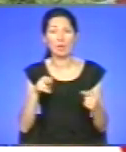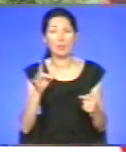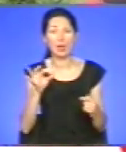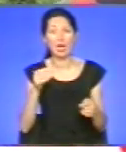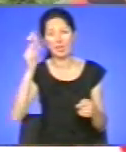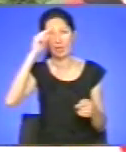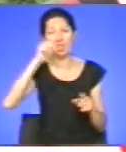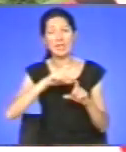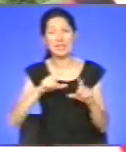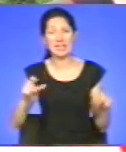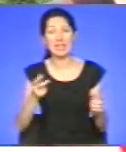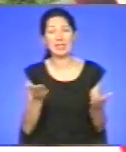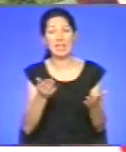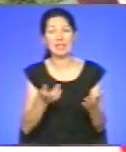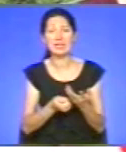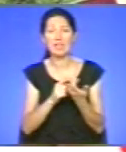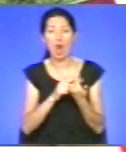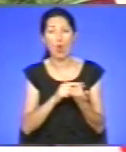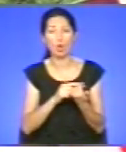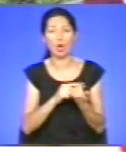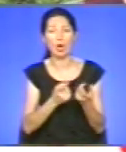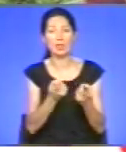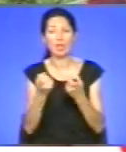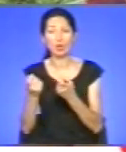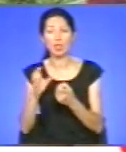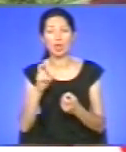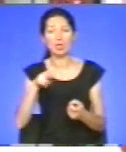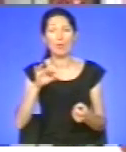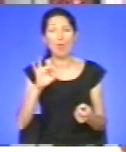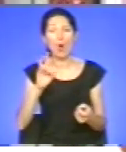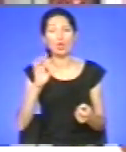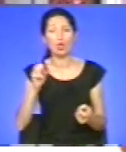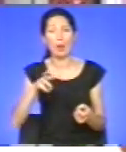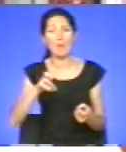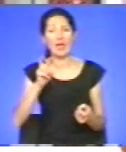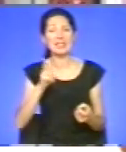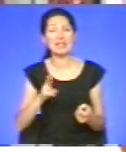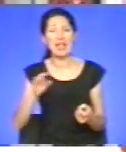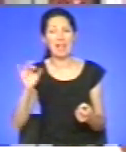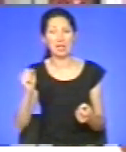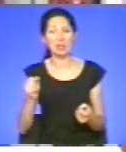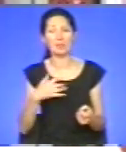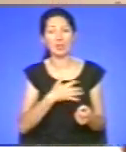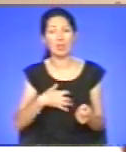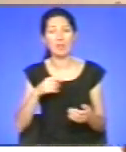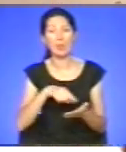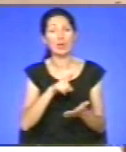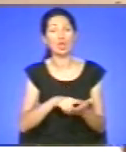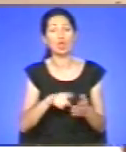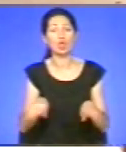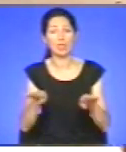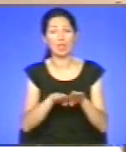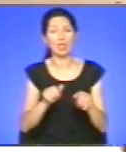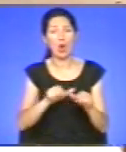закладах, десь за рахунок залучення спонсорів, меценатів. Актуальне питання щодо закриття окремих шкіл області, де